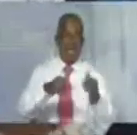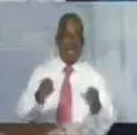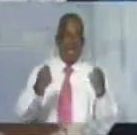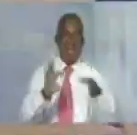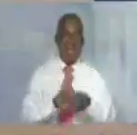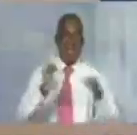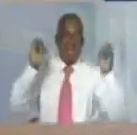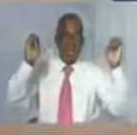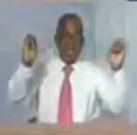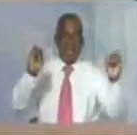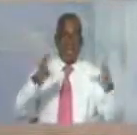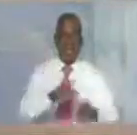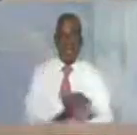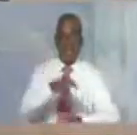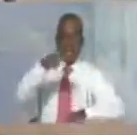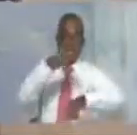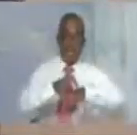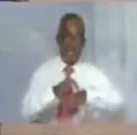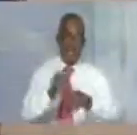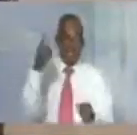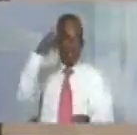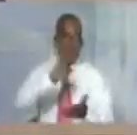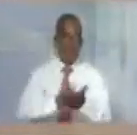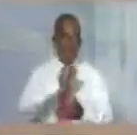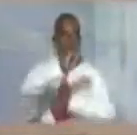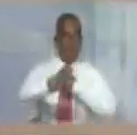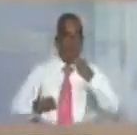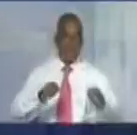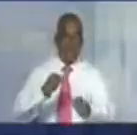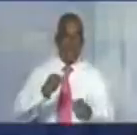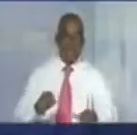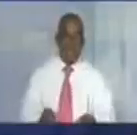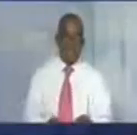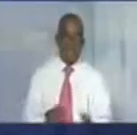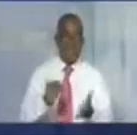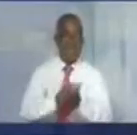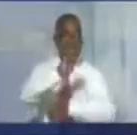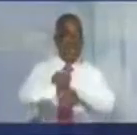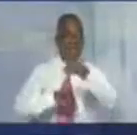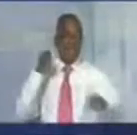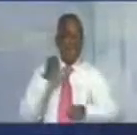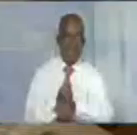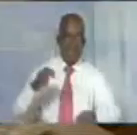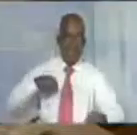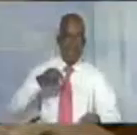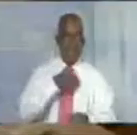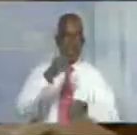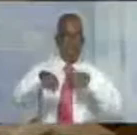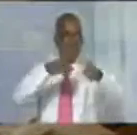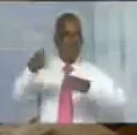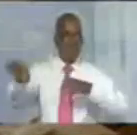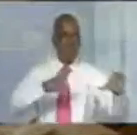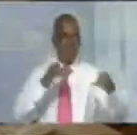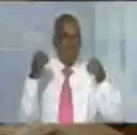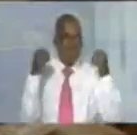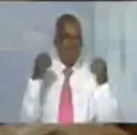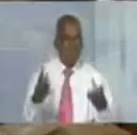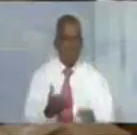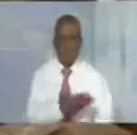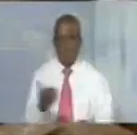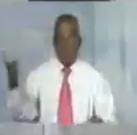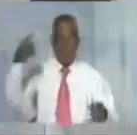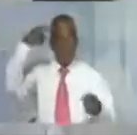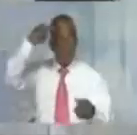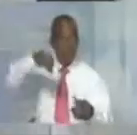de San Pedro au titre de l'année 2015-2016. Cette année, nous allons relever le niveau des résultats ici à